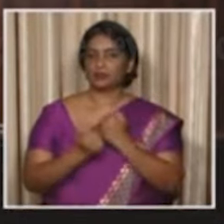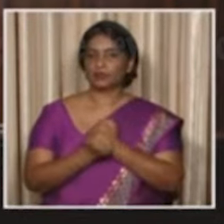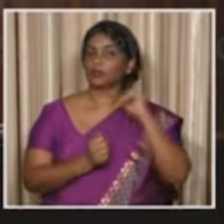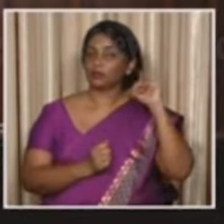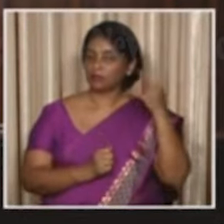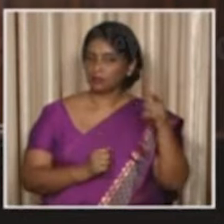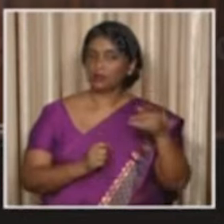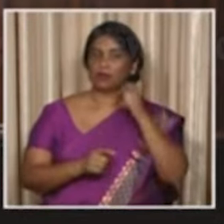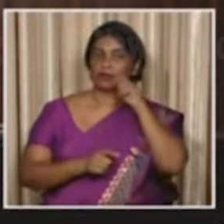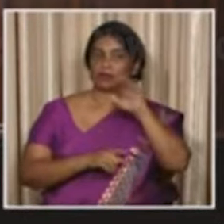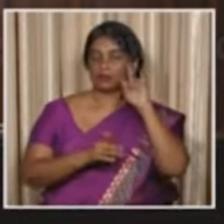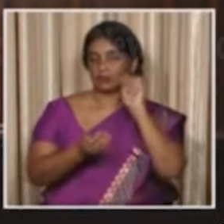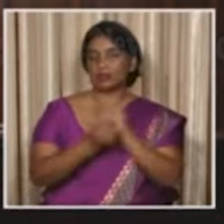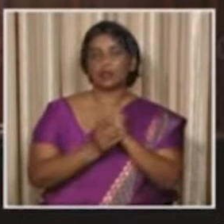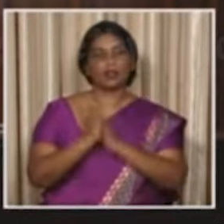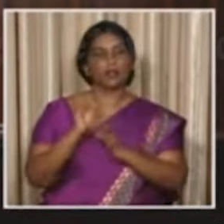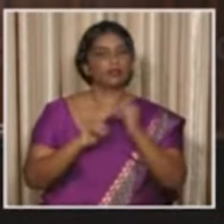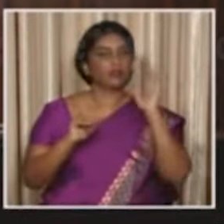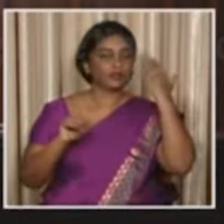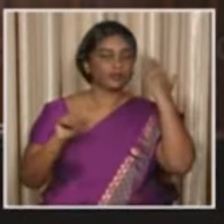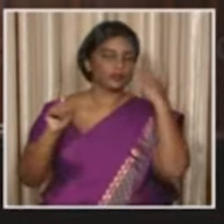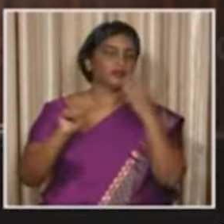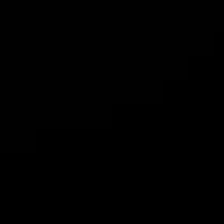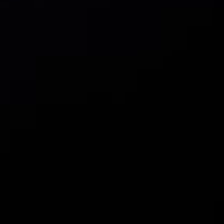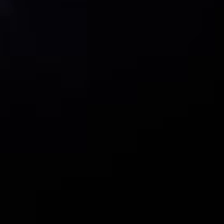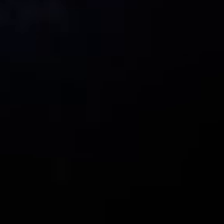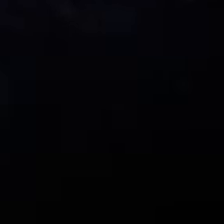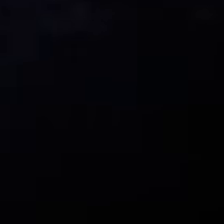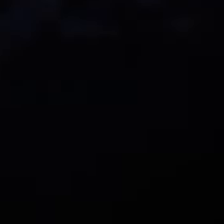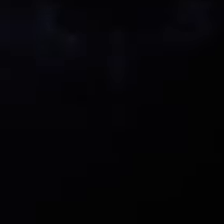පොලිස්පත්තුමාගෙත් මහජන ආරක්ෂක අමාත්‍යතුමාගෙත් විශේෂ අවධානය සඳහා යොමු කරනවා.